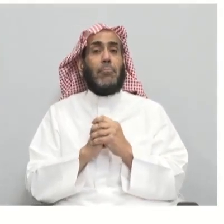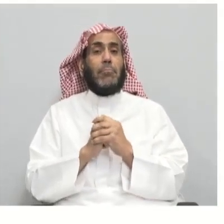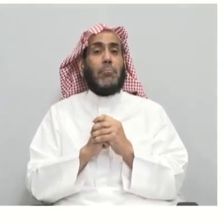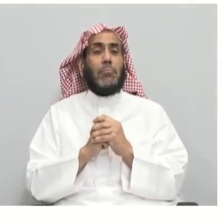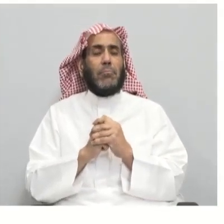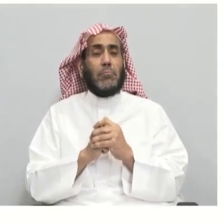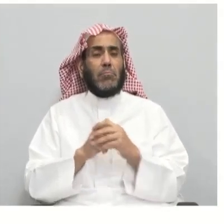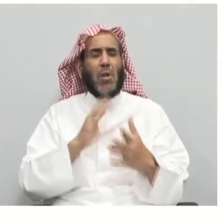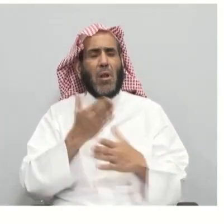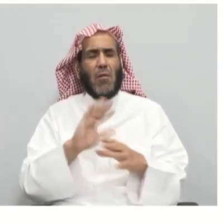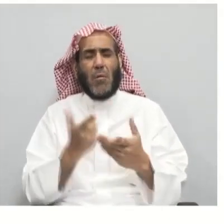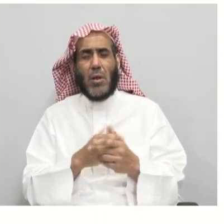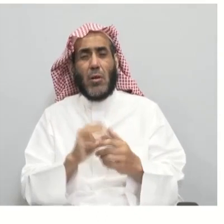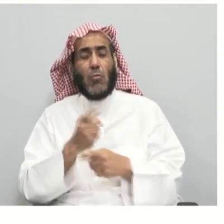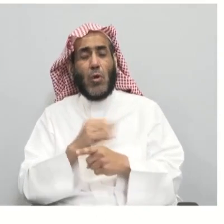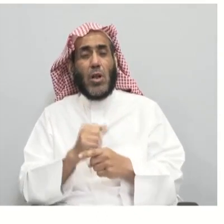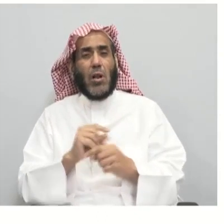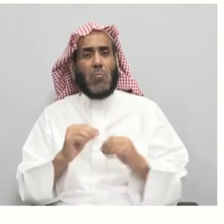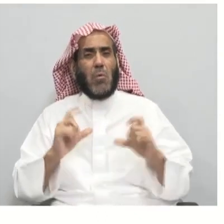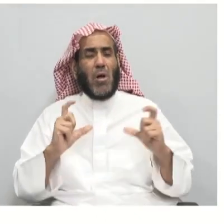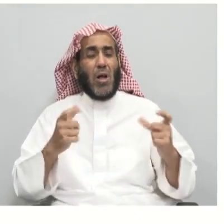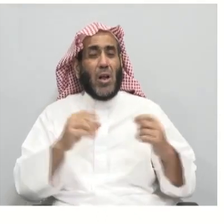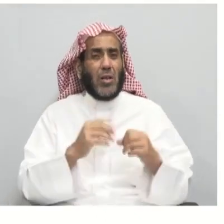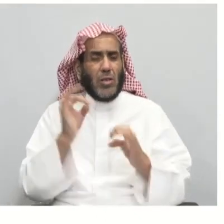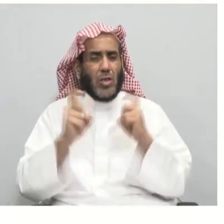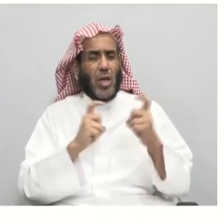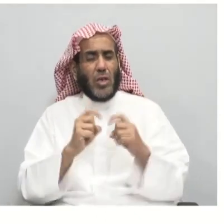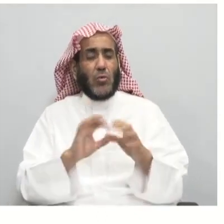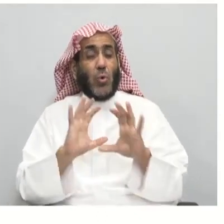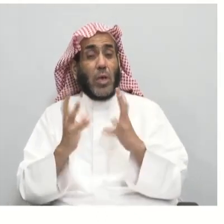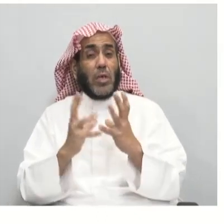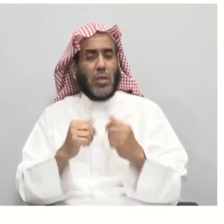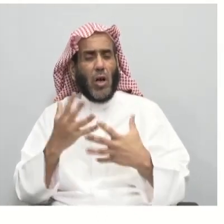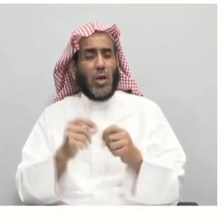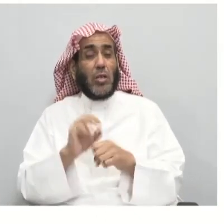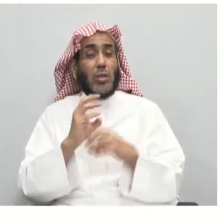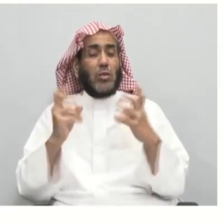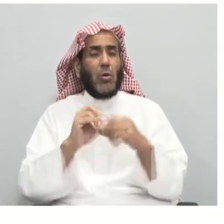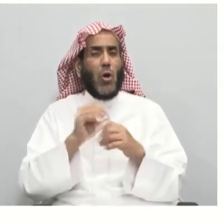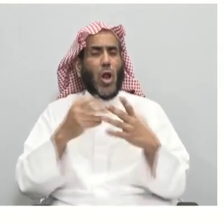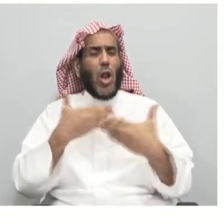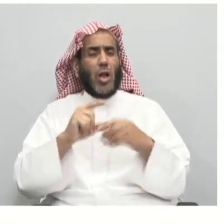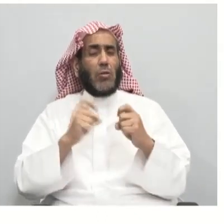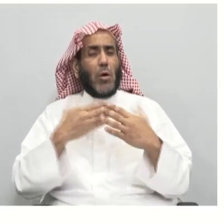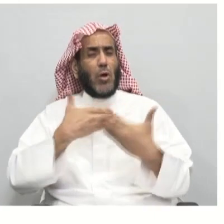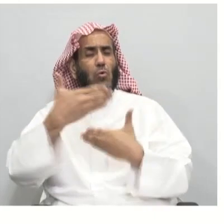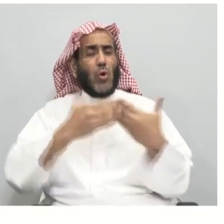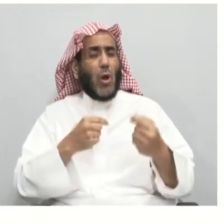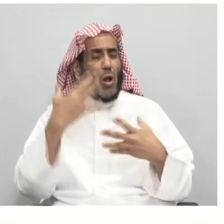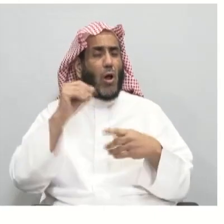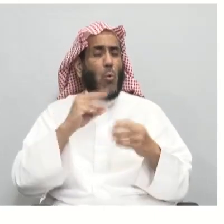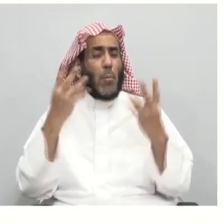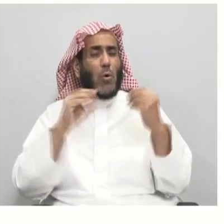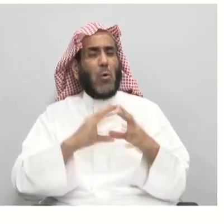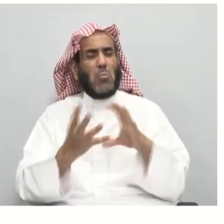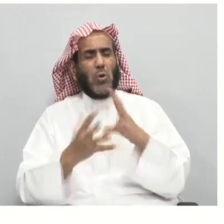ما الفرق بين حلقه النقاش واداره الاجتماع حلقه النقاش هي التبادل المعلومات والاراء حول